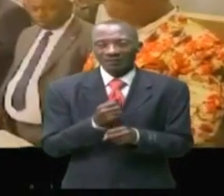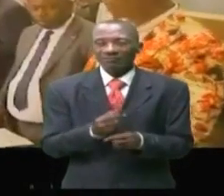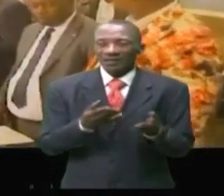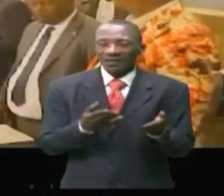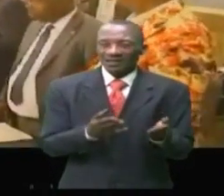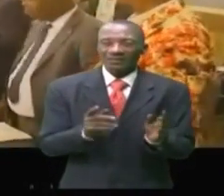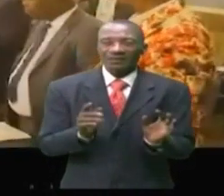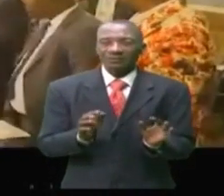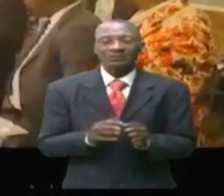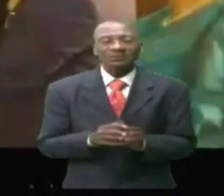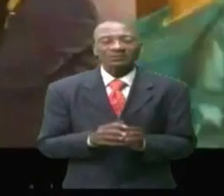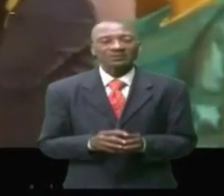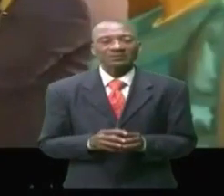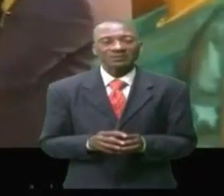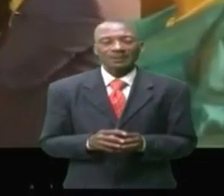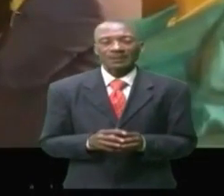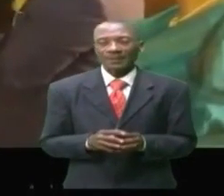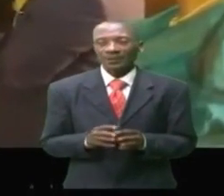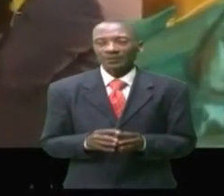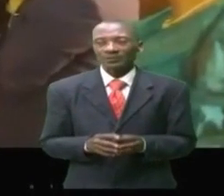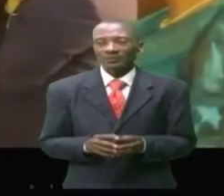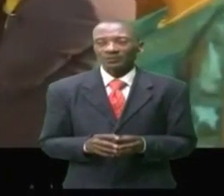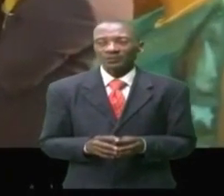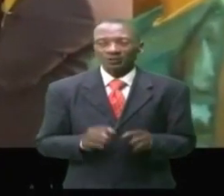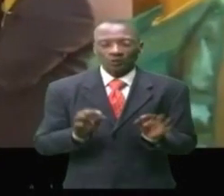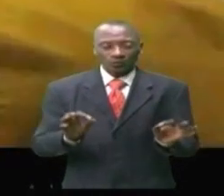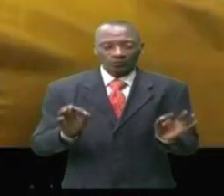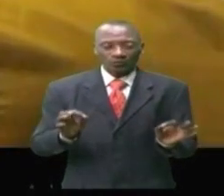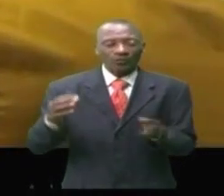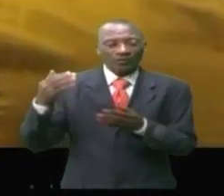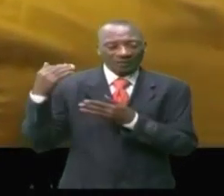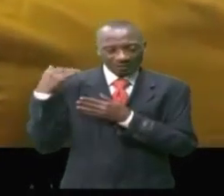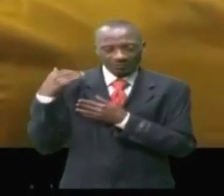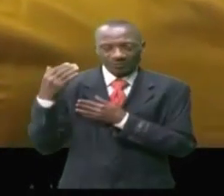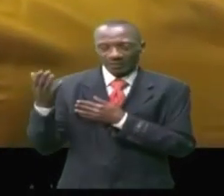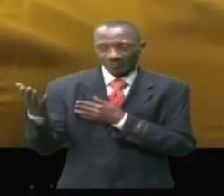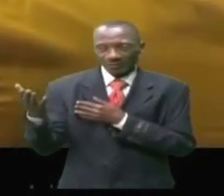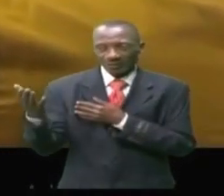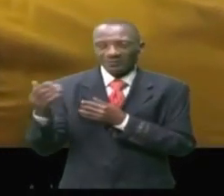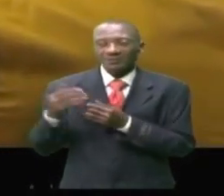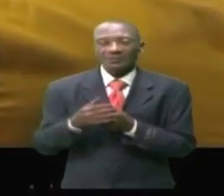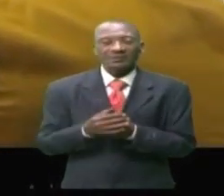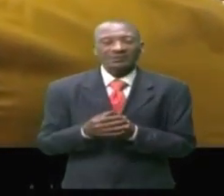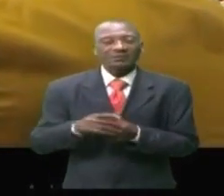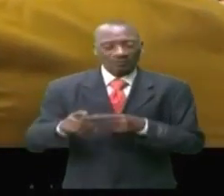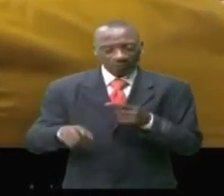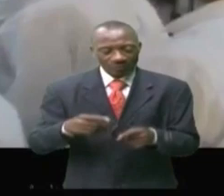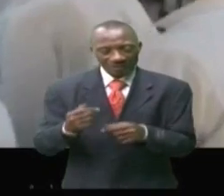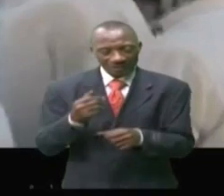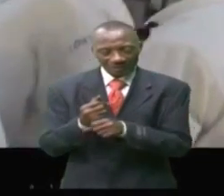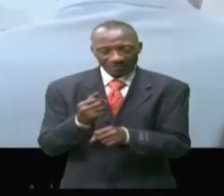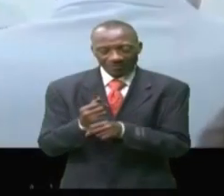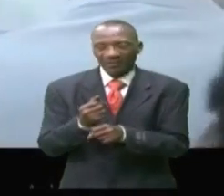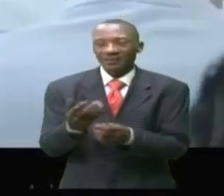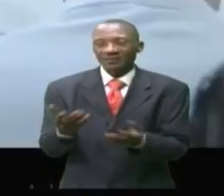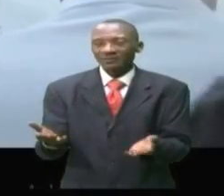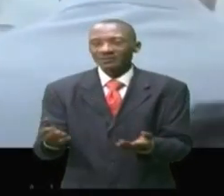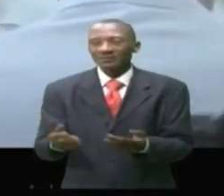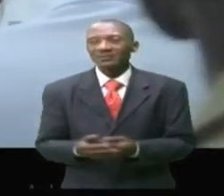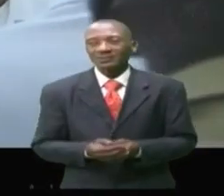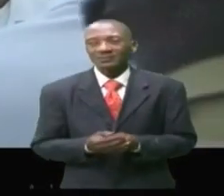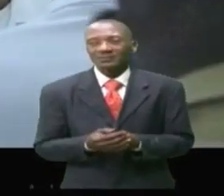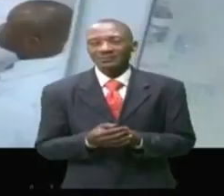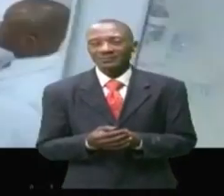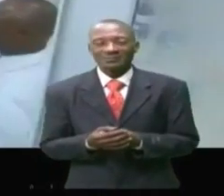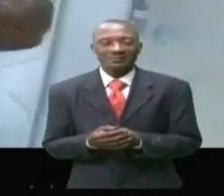nouveau chef de la direction provinciale de l'OCC, Anitouri, sera secondé par Madame Imakile Krikaïdja. Une visite guidée des installations